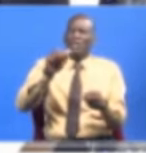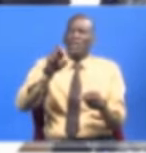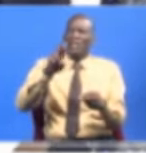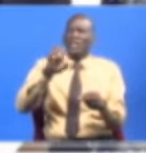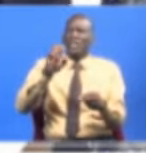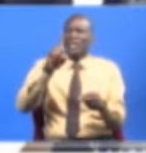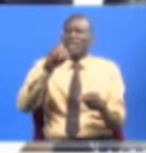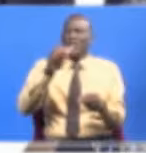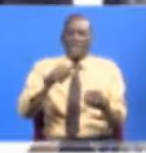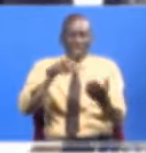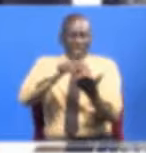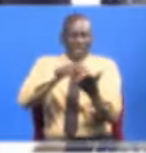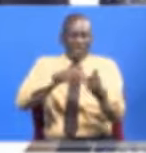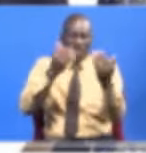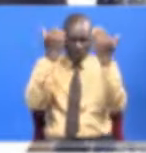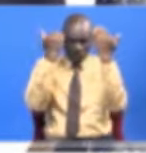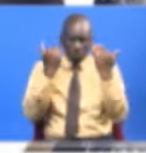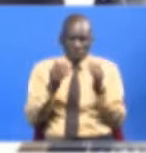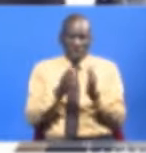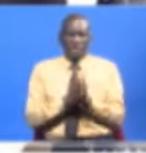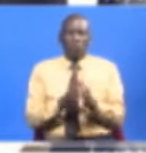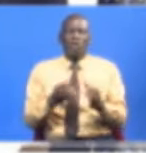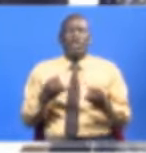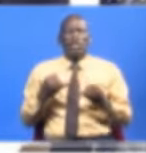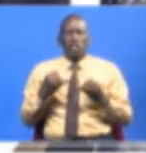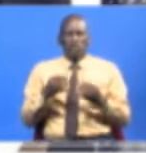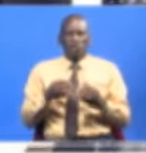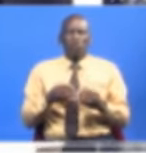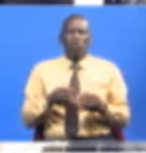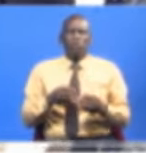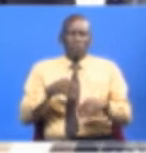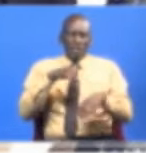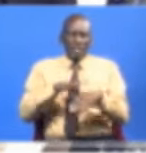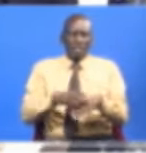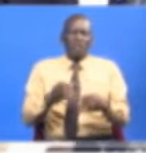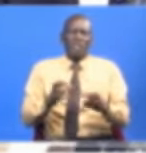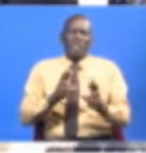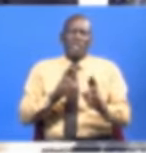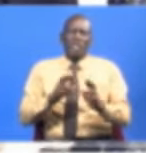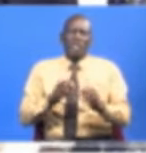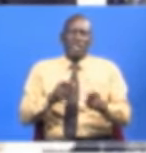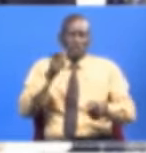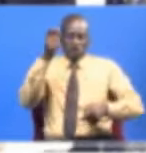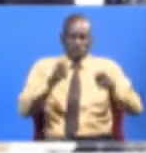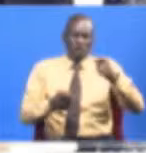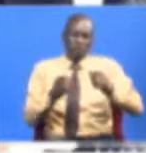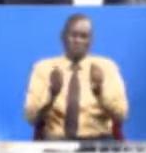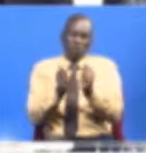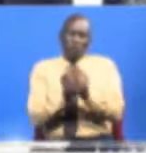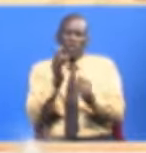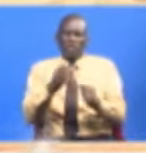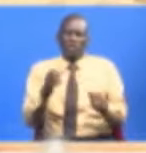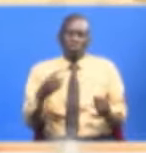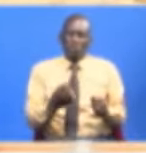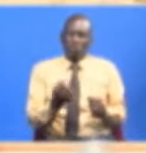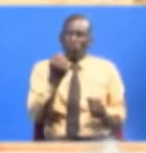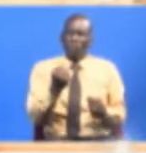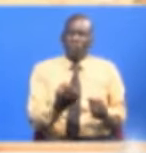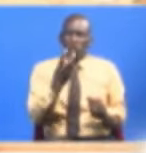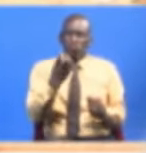kotini na tutaweza kufahamishwa the whole outcome 13th of May 2024.